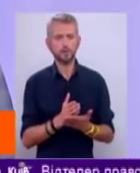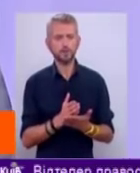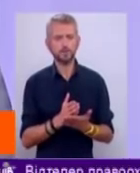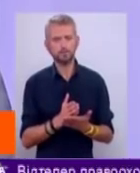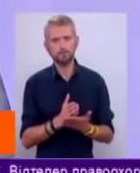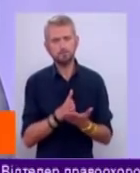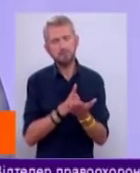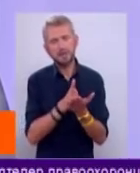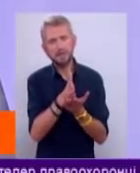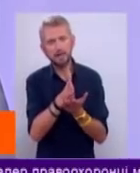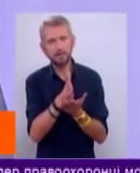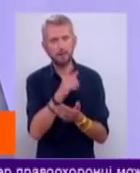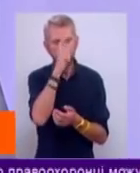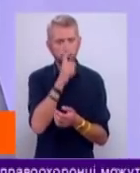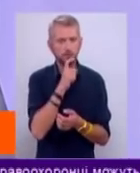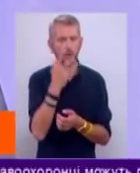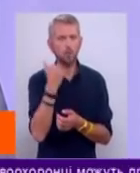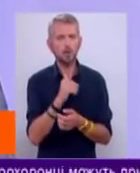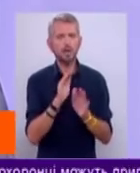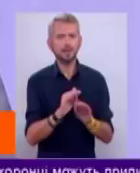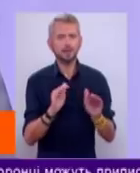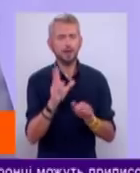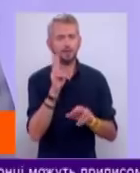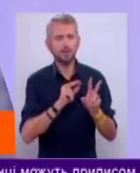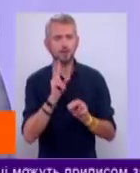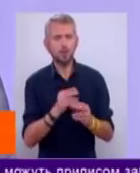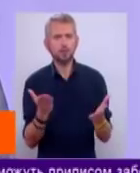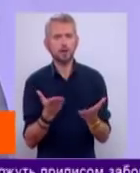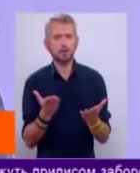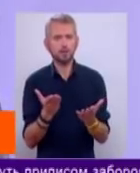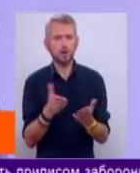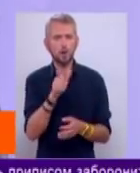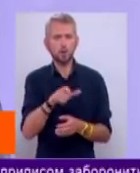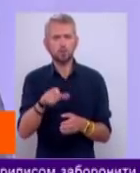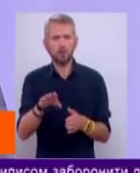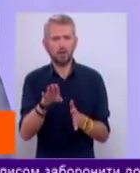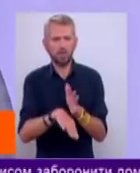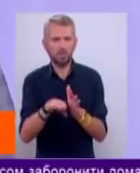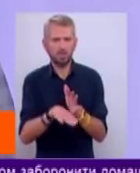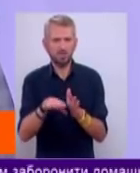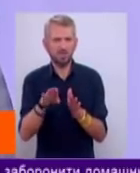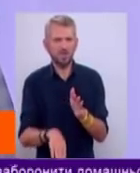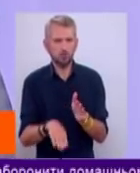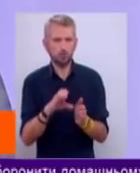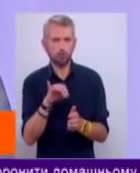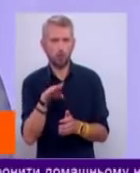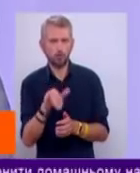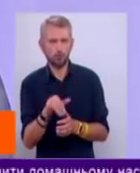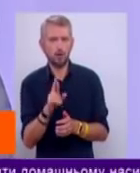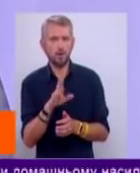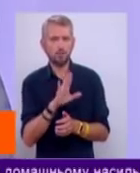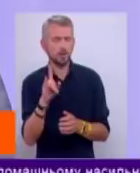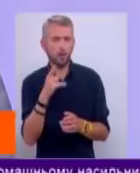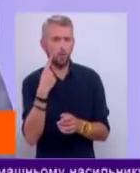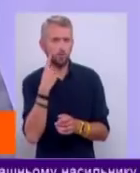знаю, тенденція чи непорозуміння, коли чомусь дітей вважають якимись, скажімо, людьми нижчого сорту. Якби це там необразово звучало,